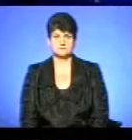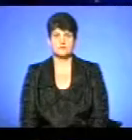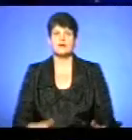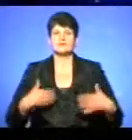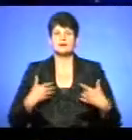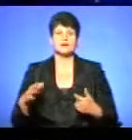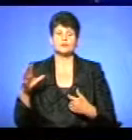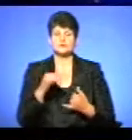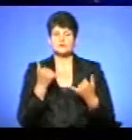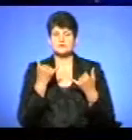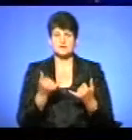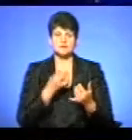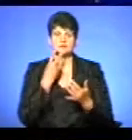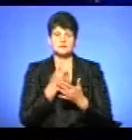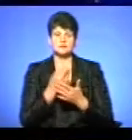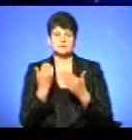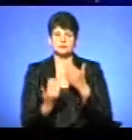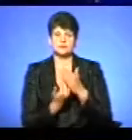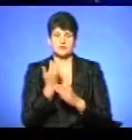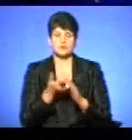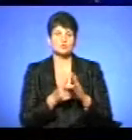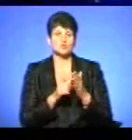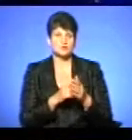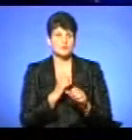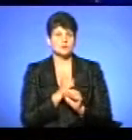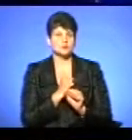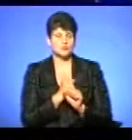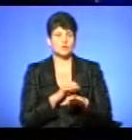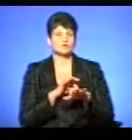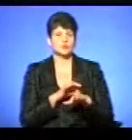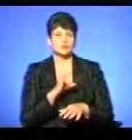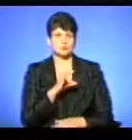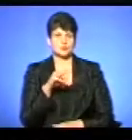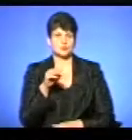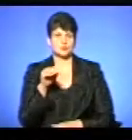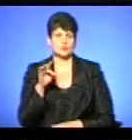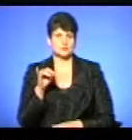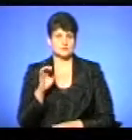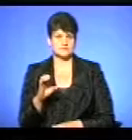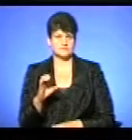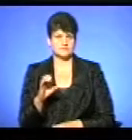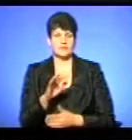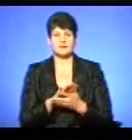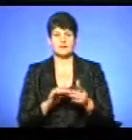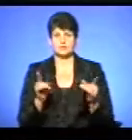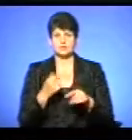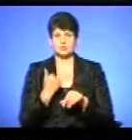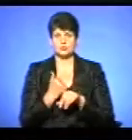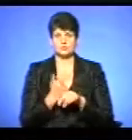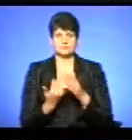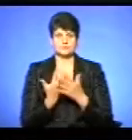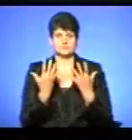Вітаю усіх, хто зараз з нами. Ви дивитесь новини. У студії працює ведуча Соломія Струс. І далі коротко про головні події дня.